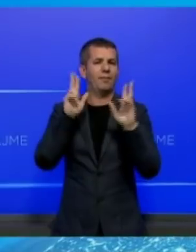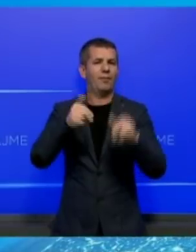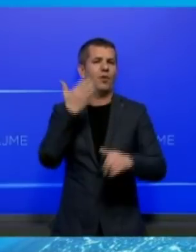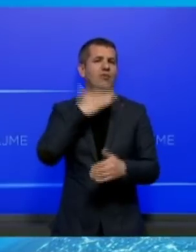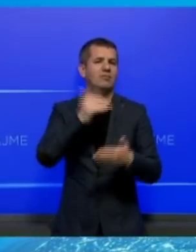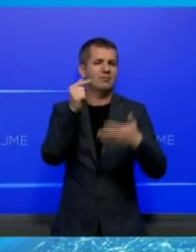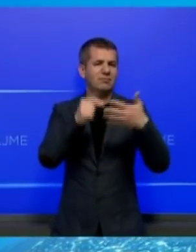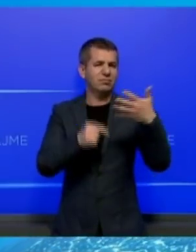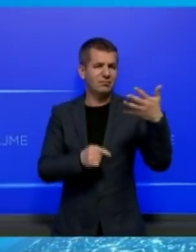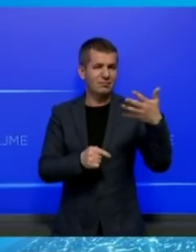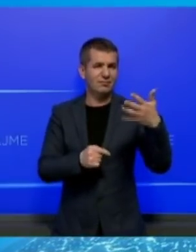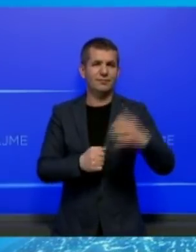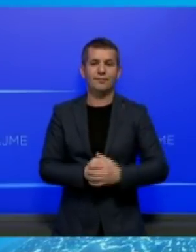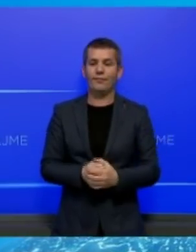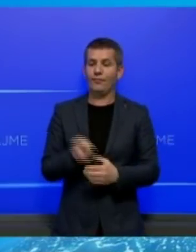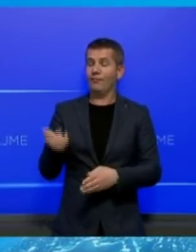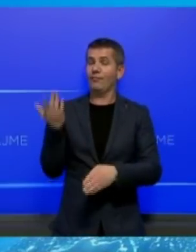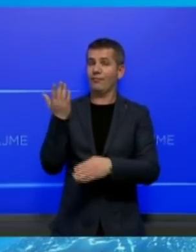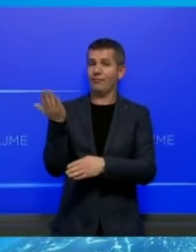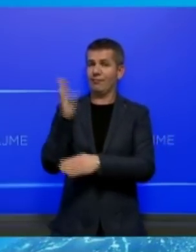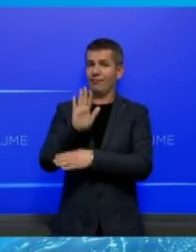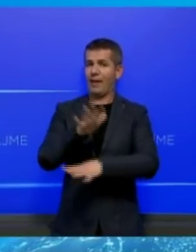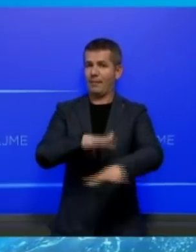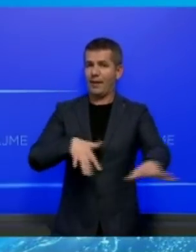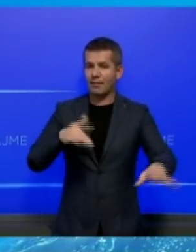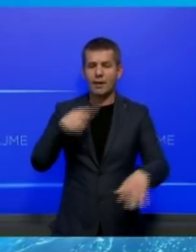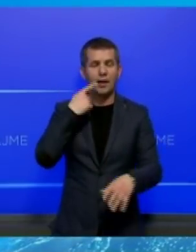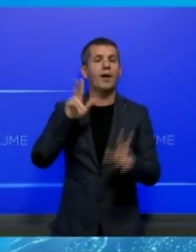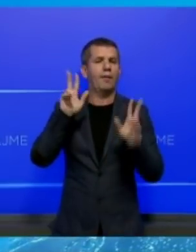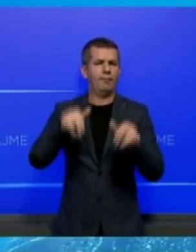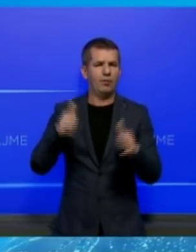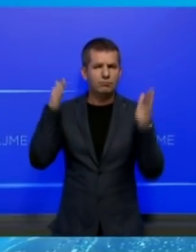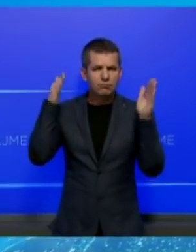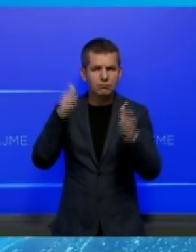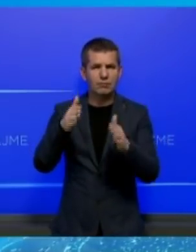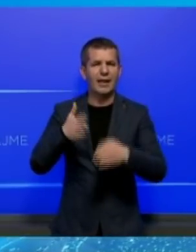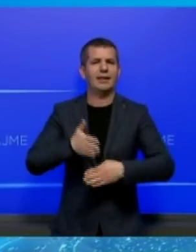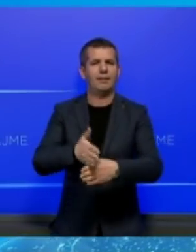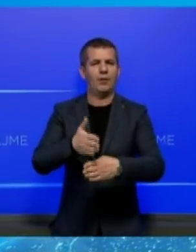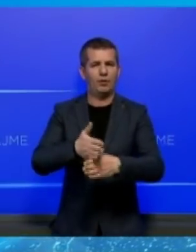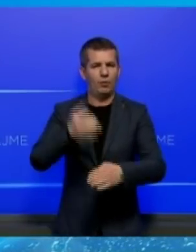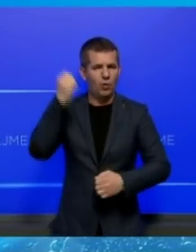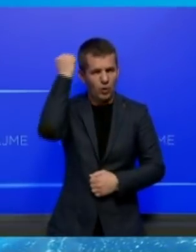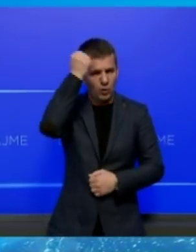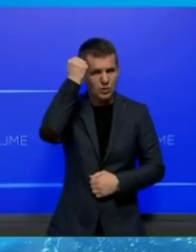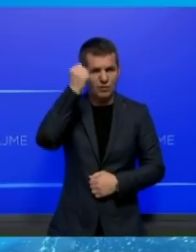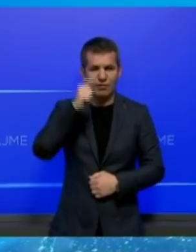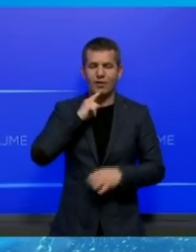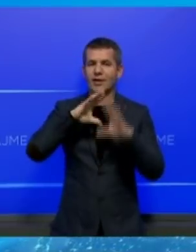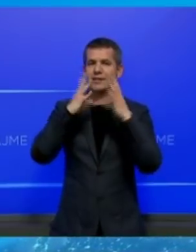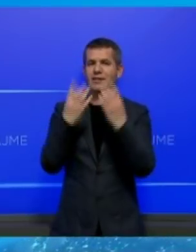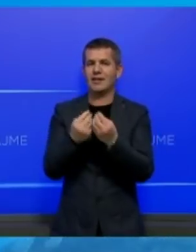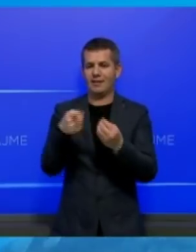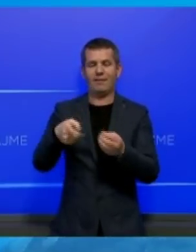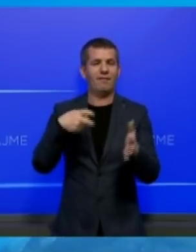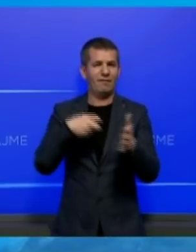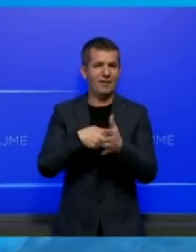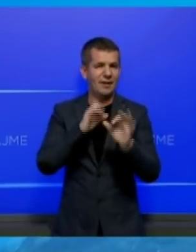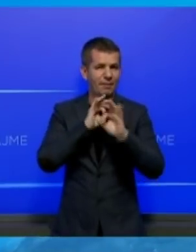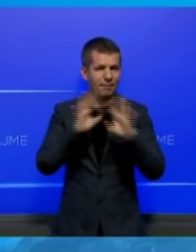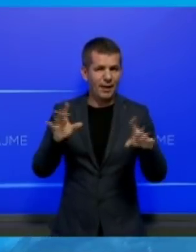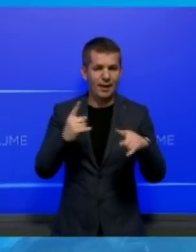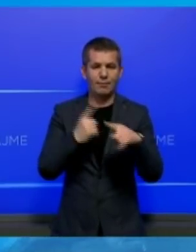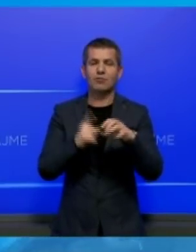anën tjetër, eurodeputetja von Kramon konfirmoi për kushtimin e saj për ta ndihmuar Kosovën në procesin e liberalizimit vizave,